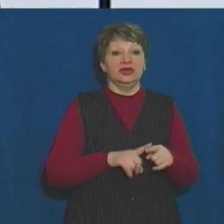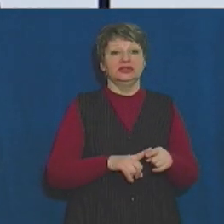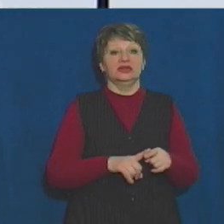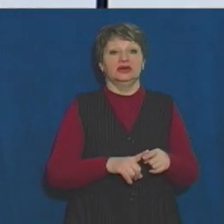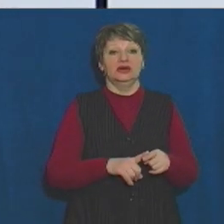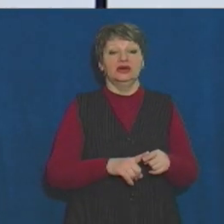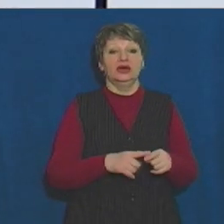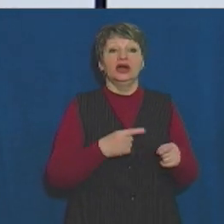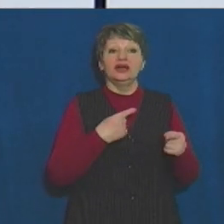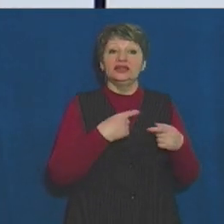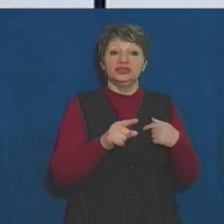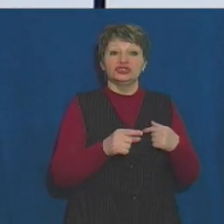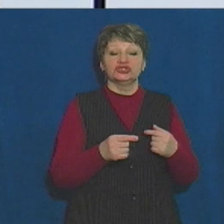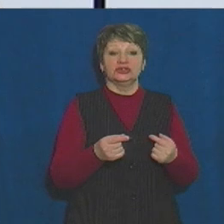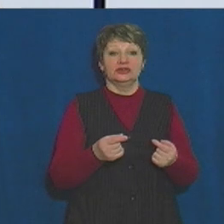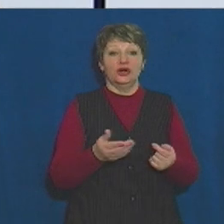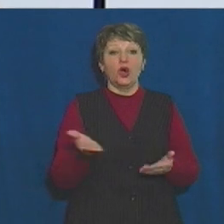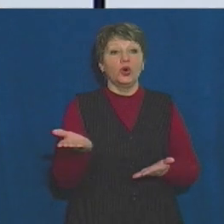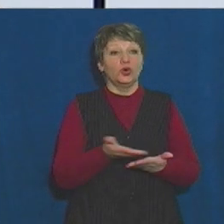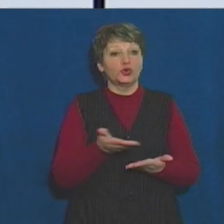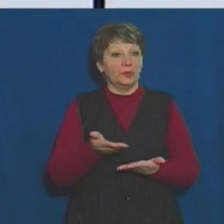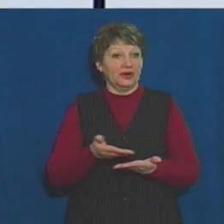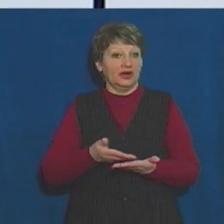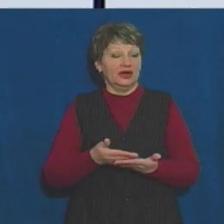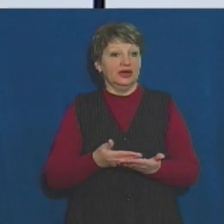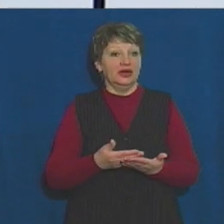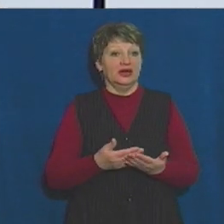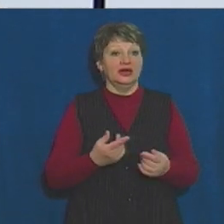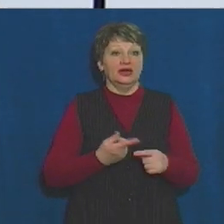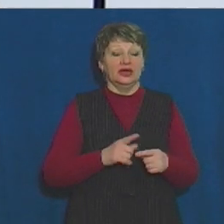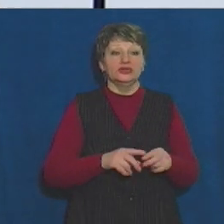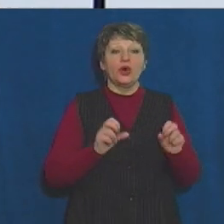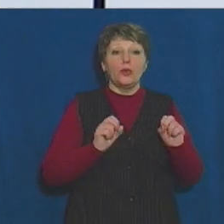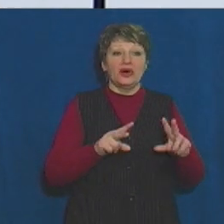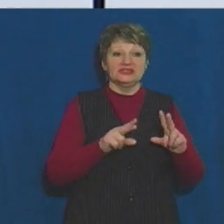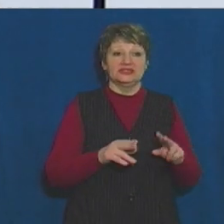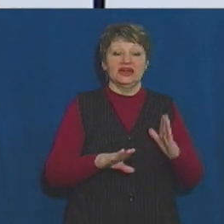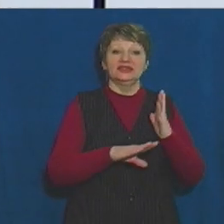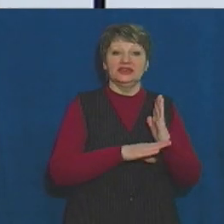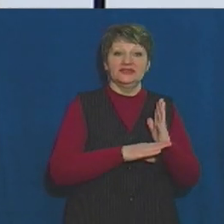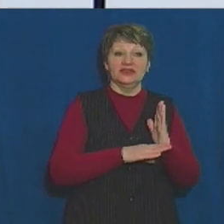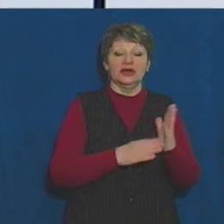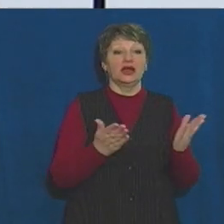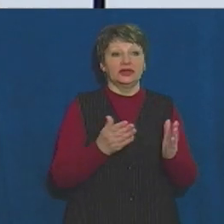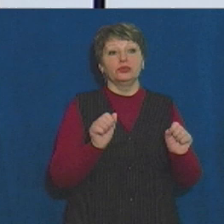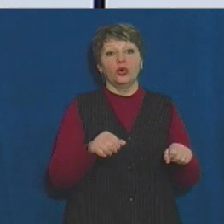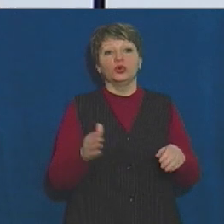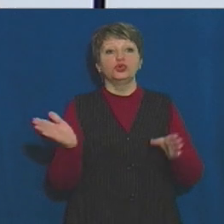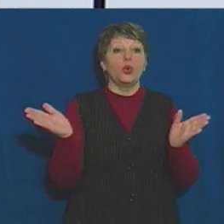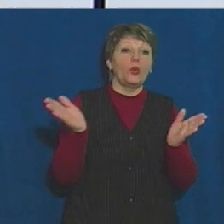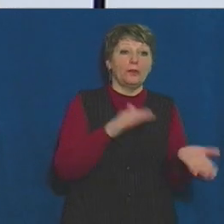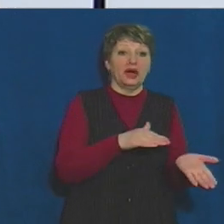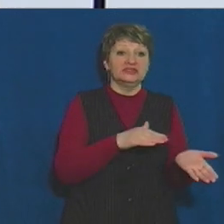іншу рубку лісогосподарську, забирання з насаджень небезпечних дерев. Тобто ті дерева, які можуть впасти